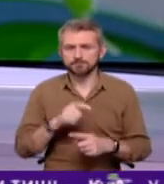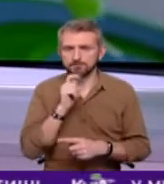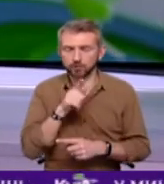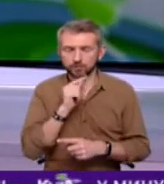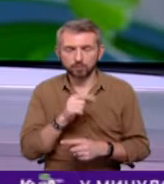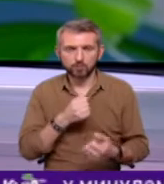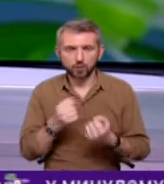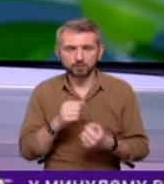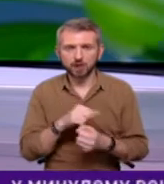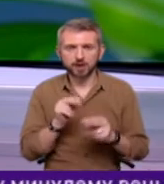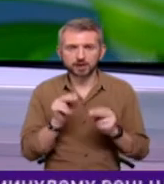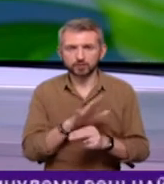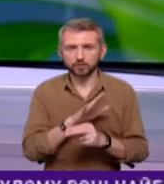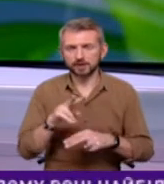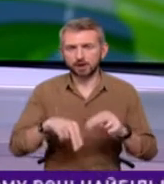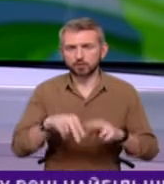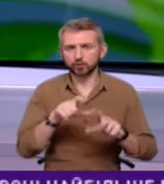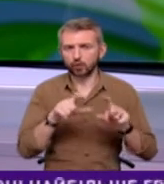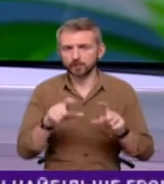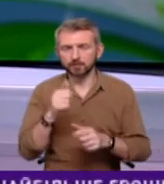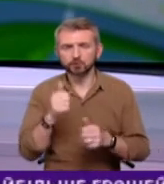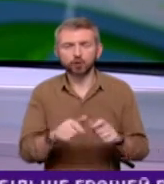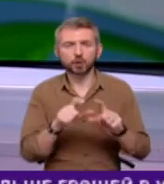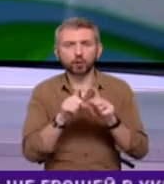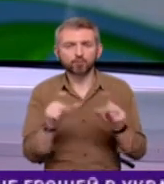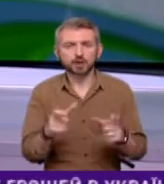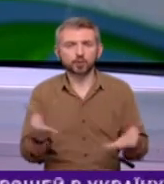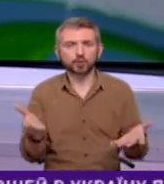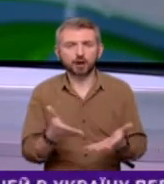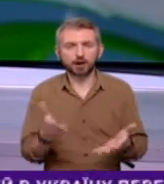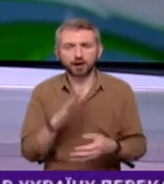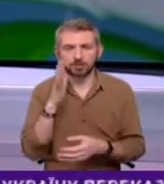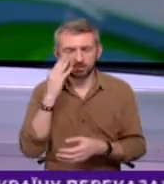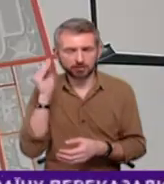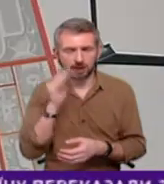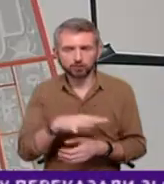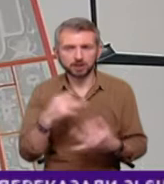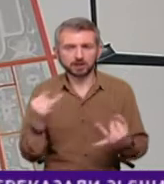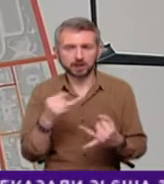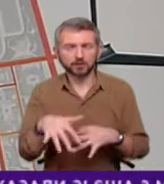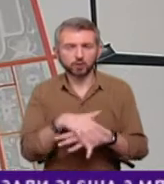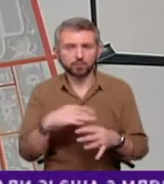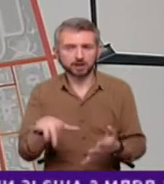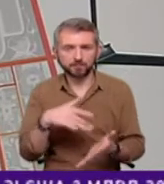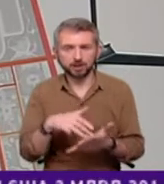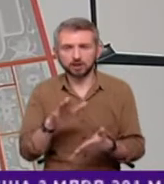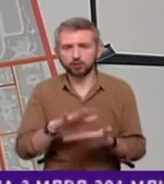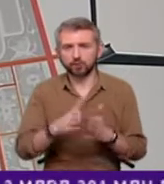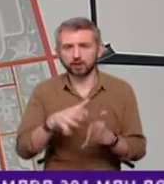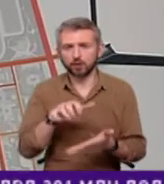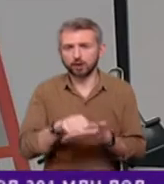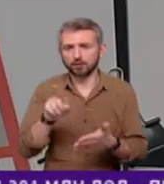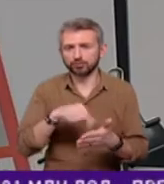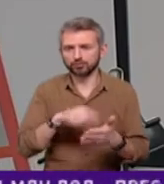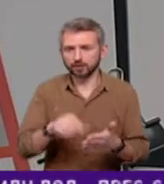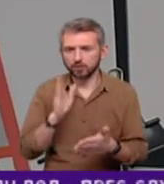боротимуться із недобросовісними забудовниками. З кожною компанією, яка нехтуватиме інтересами громади і міста, розриватимуть договори оренди